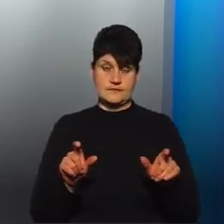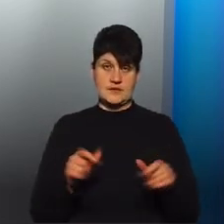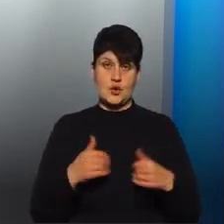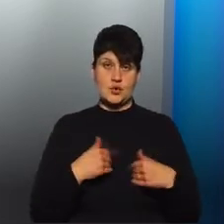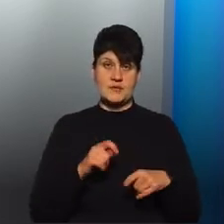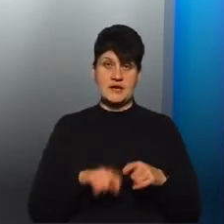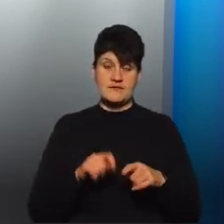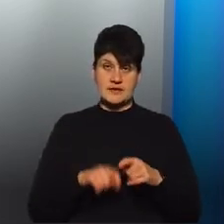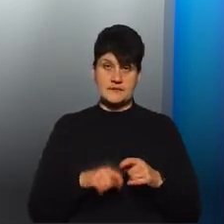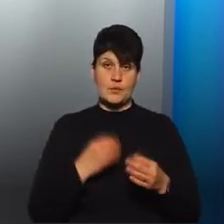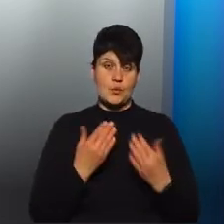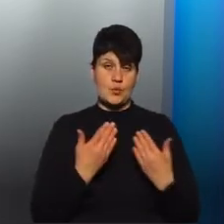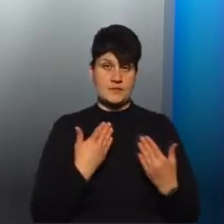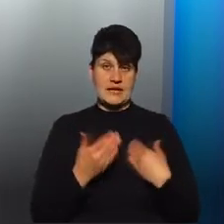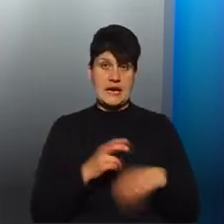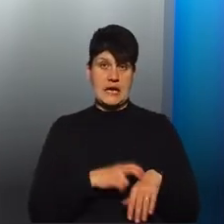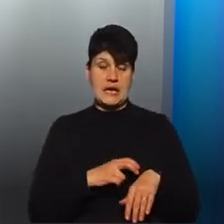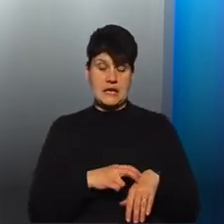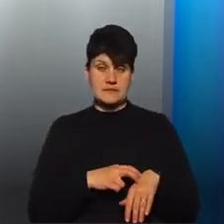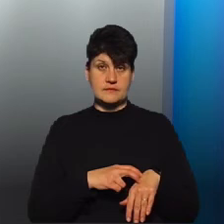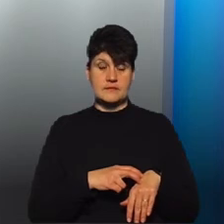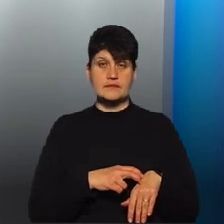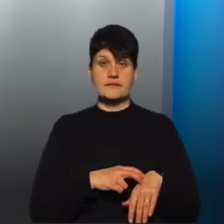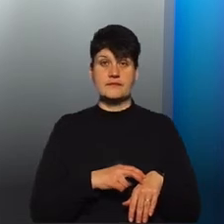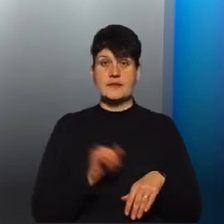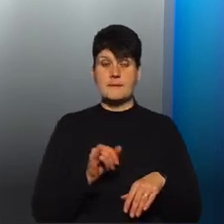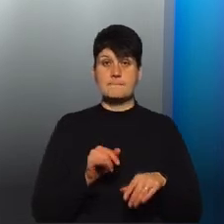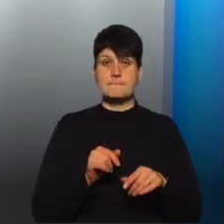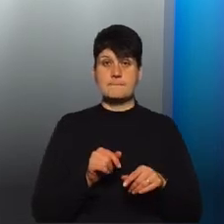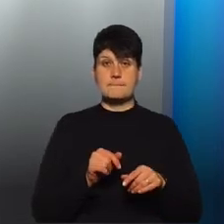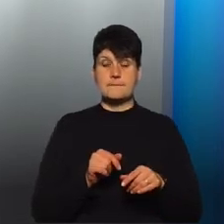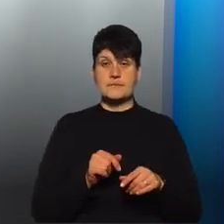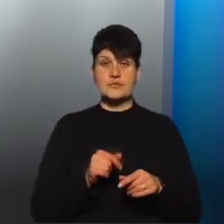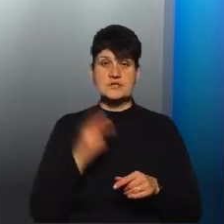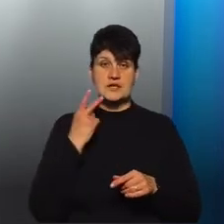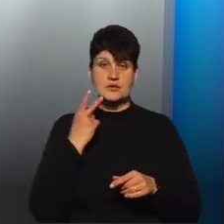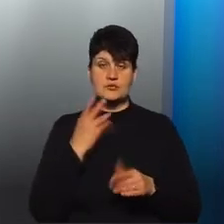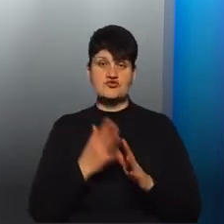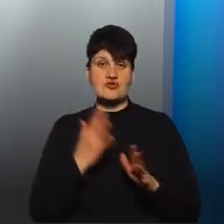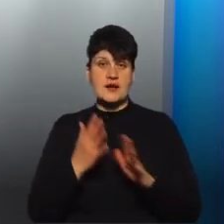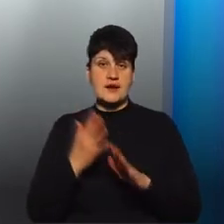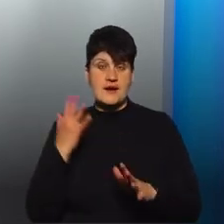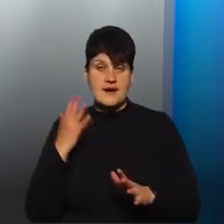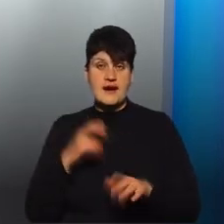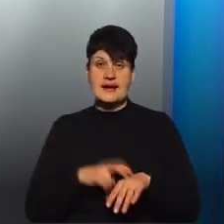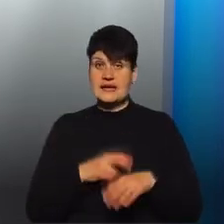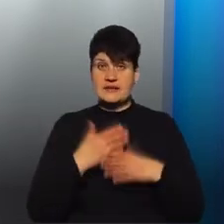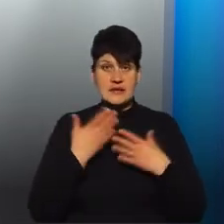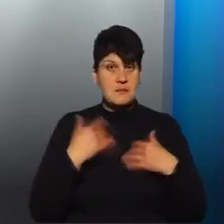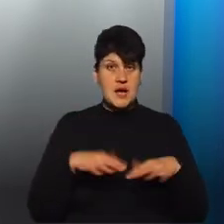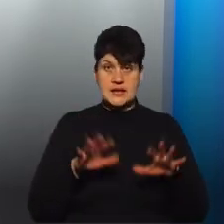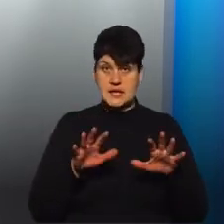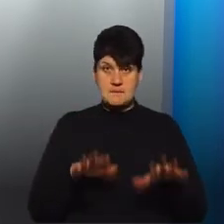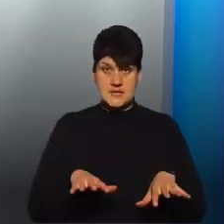лікарем, там було, і постійно лікарів бувають черги, а лікарів нема на місці,